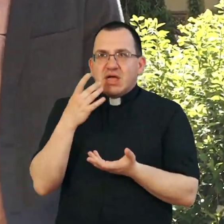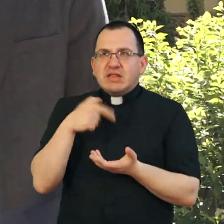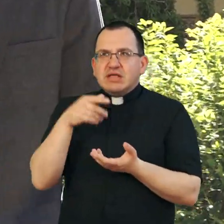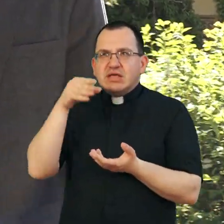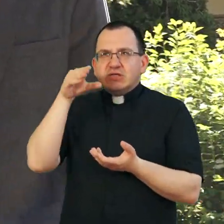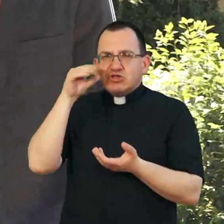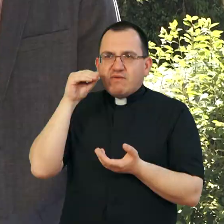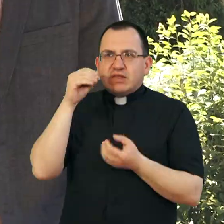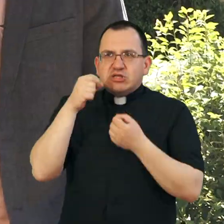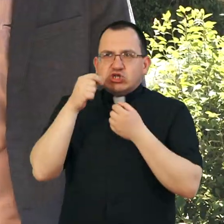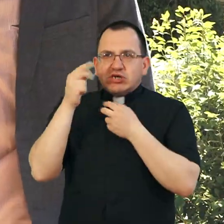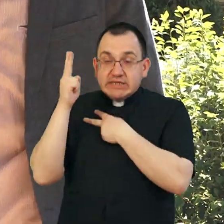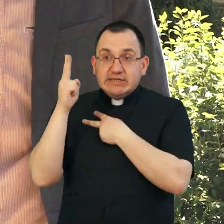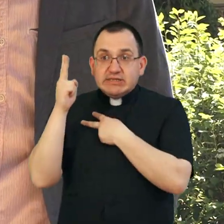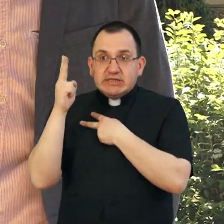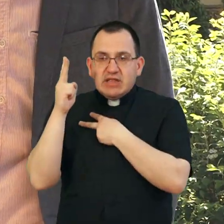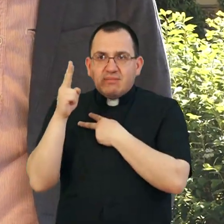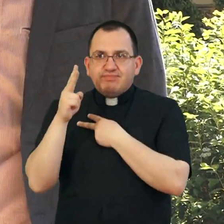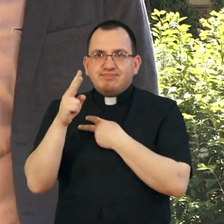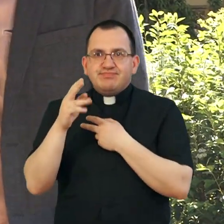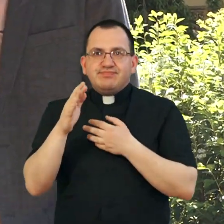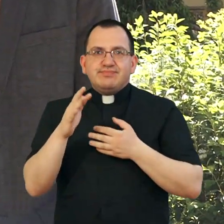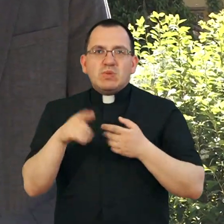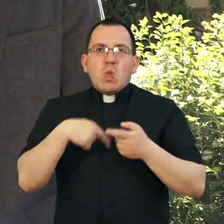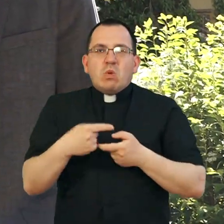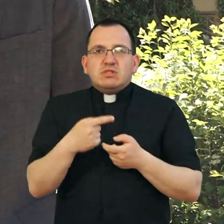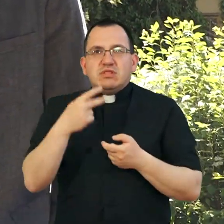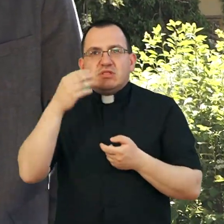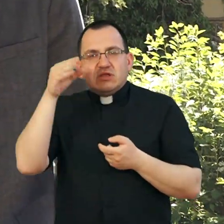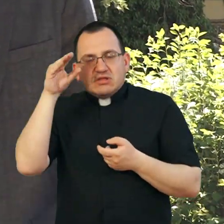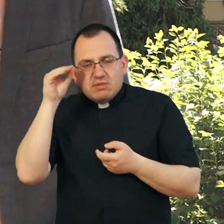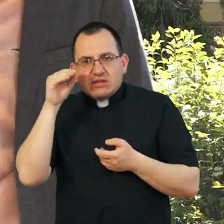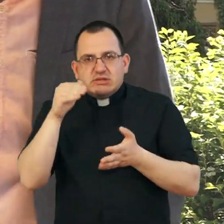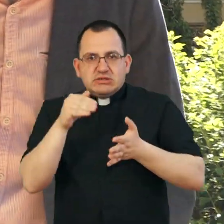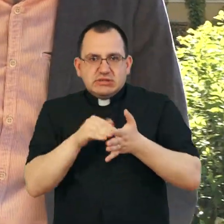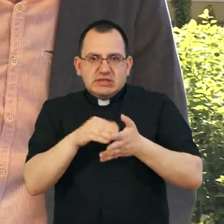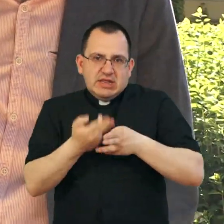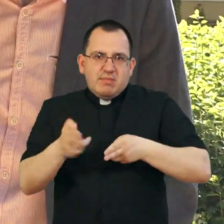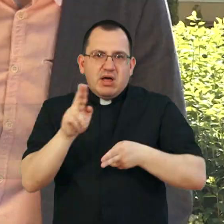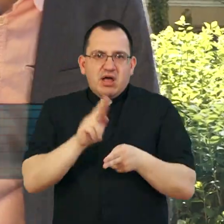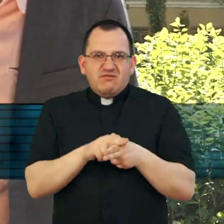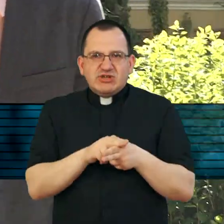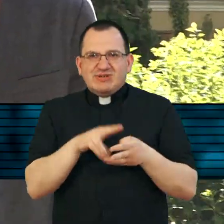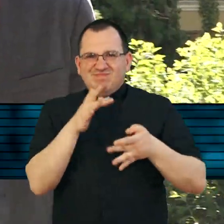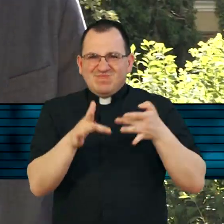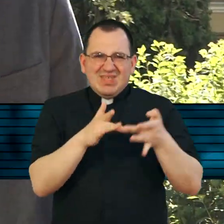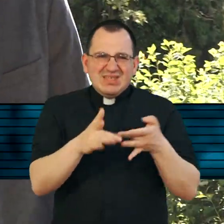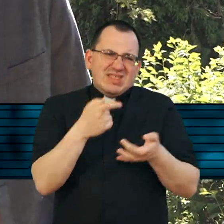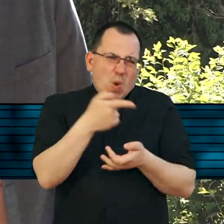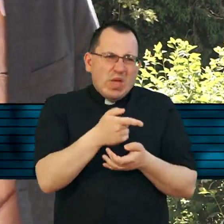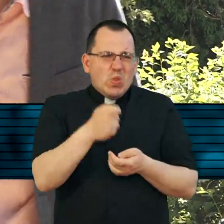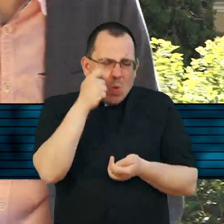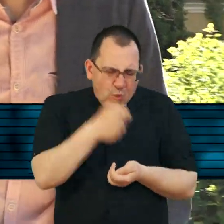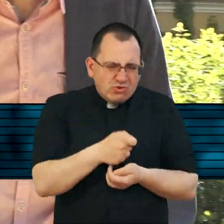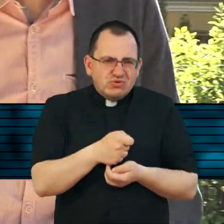to je jače od čovjeka. Ali tradicionalna vjera je neki običaj koji se ispoštuje i to je to. Vjera